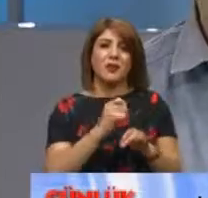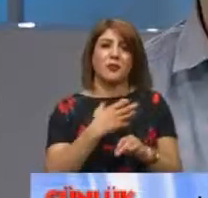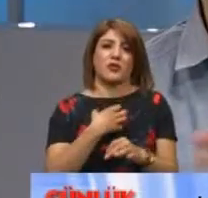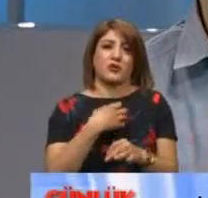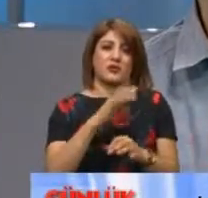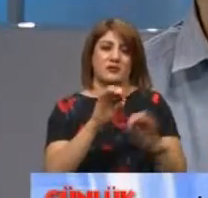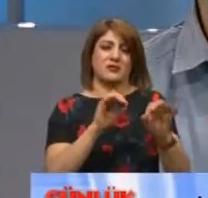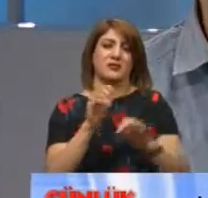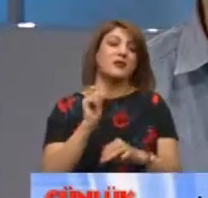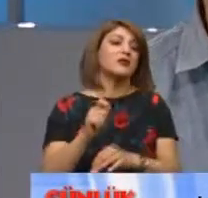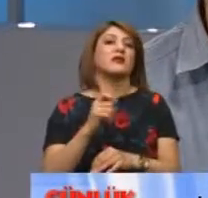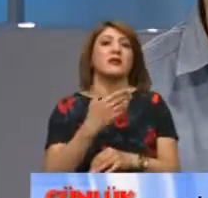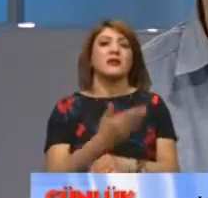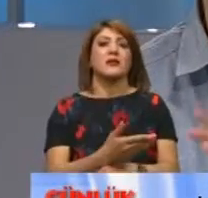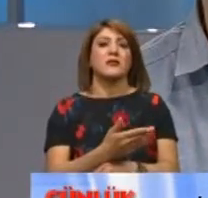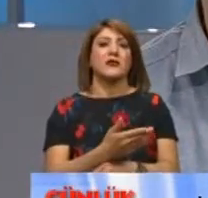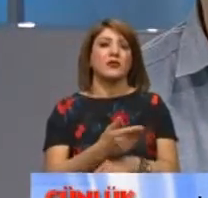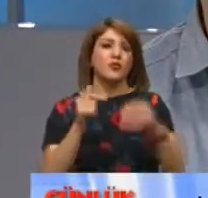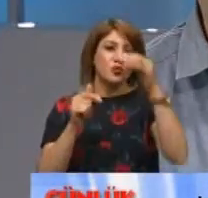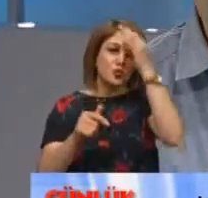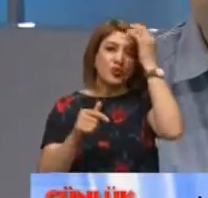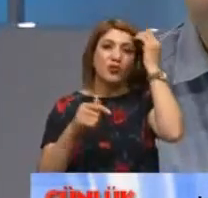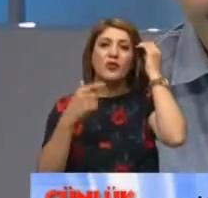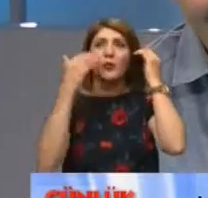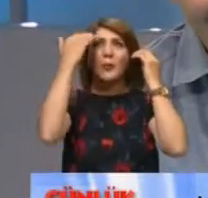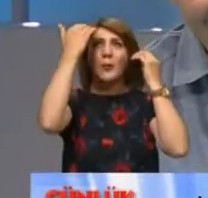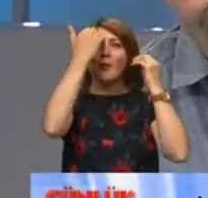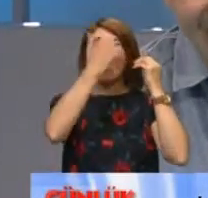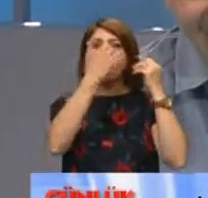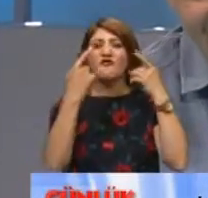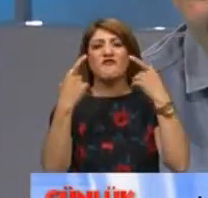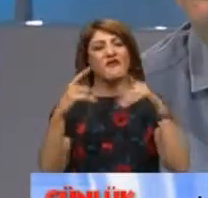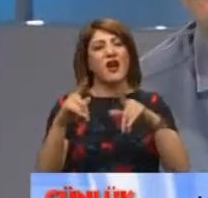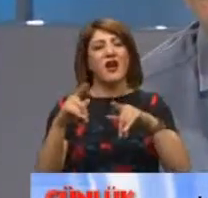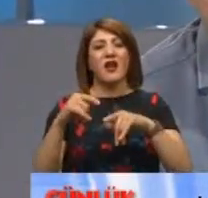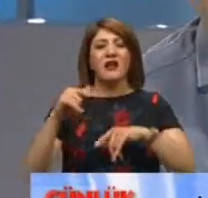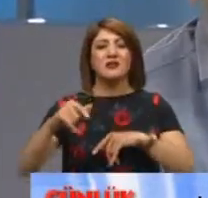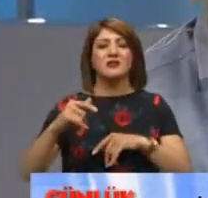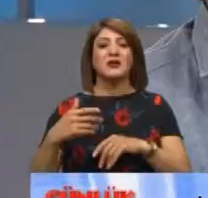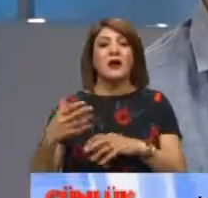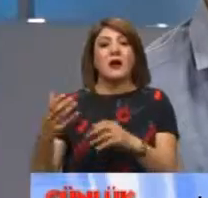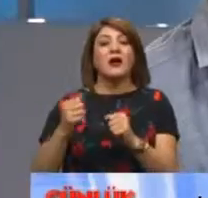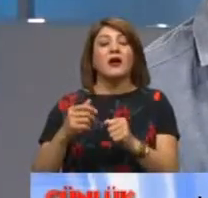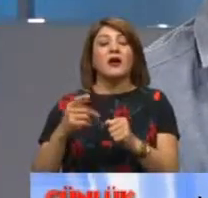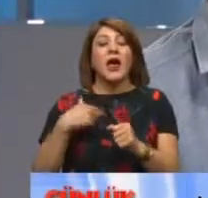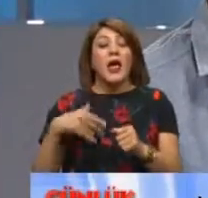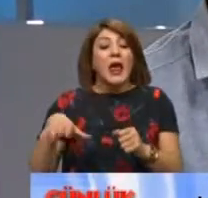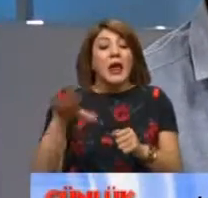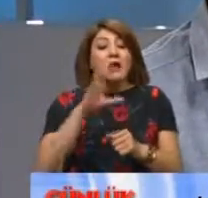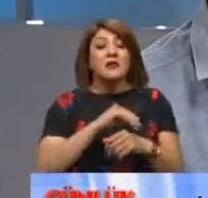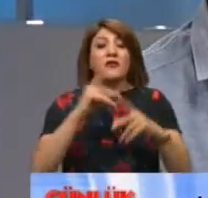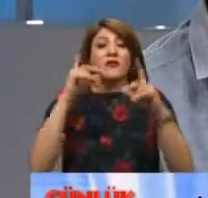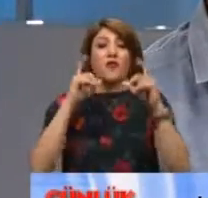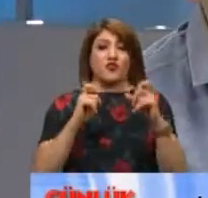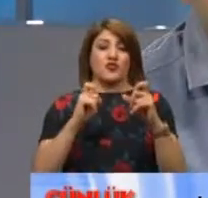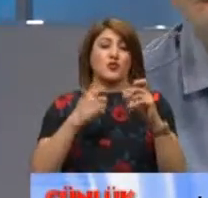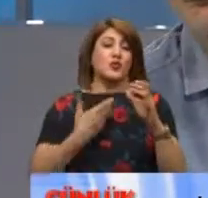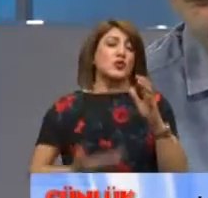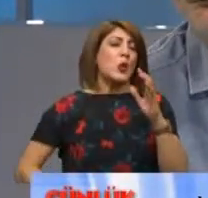Hani bu Arabistan yarımadasında gidemez yani, öyle söyleyeyim ben sana. İçeri alınacak bir adam değil, fakat her fotoğrafı binlerce